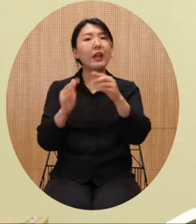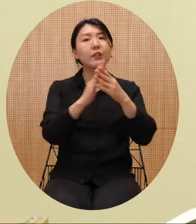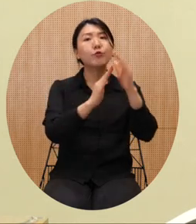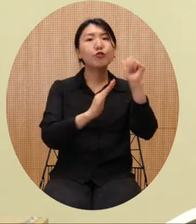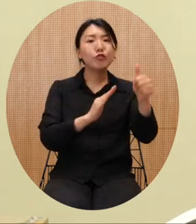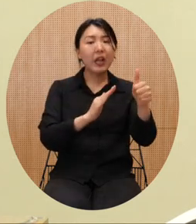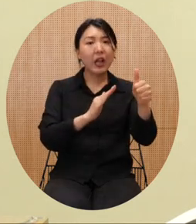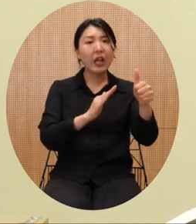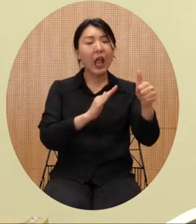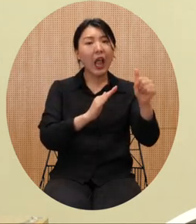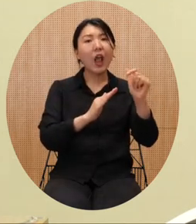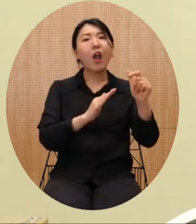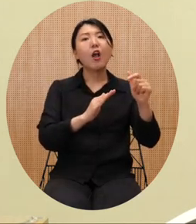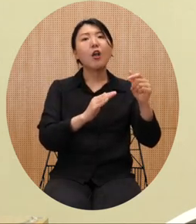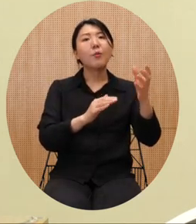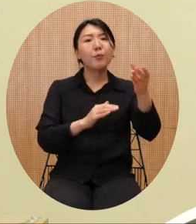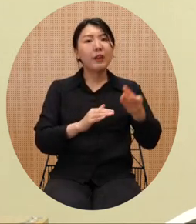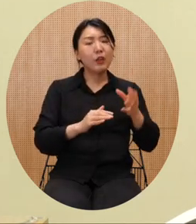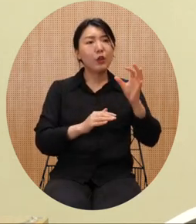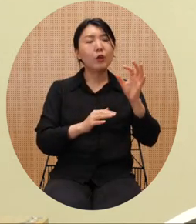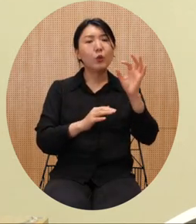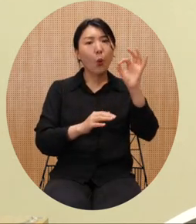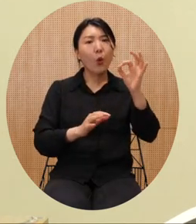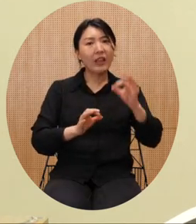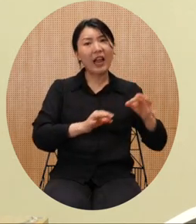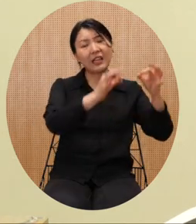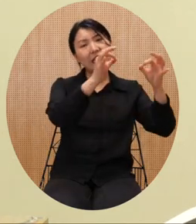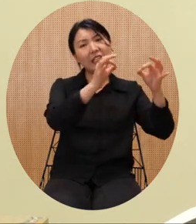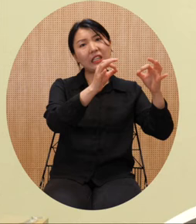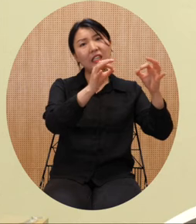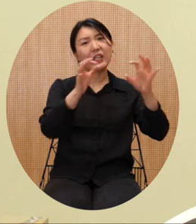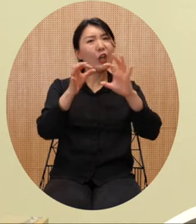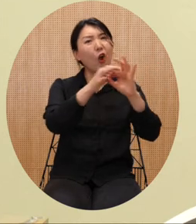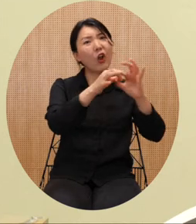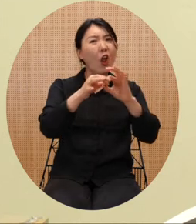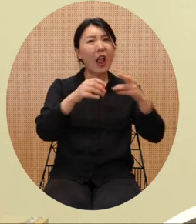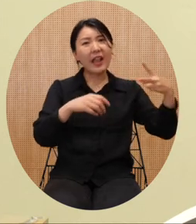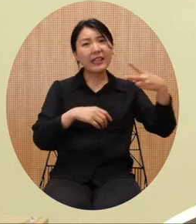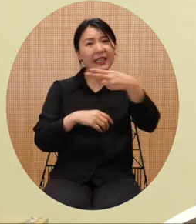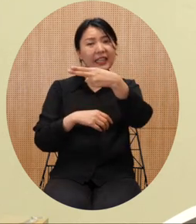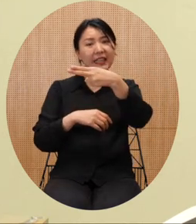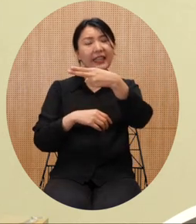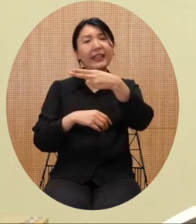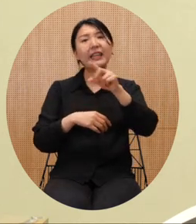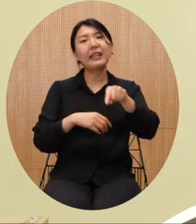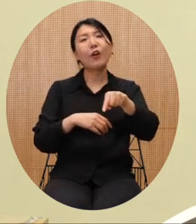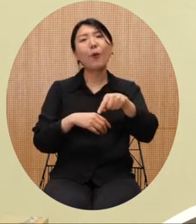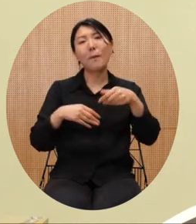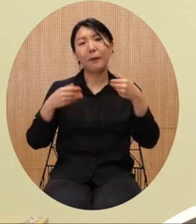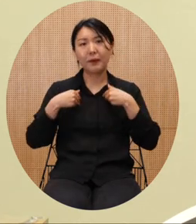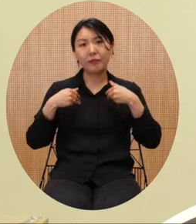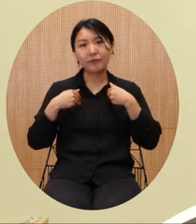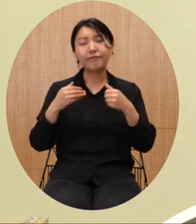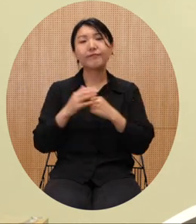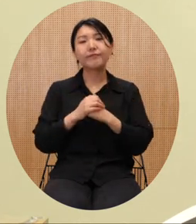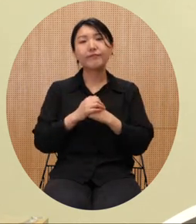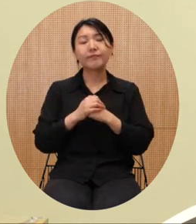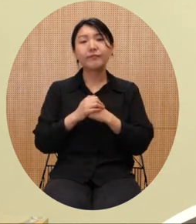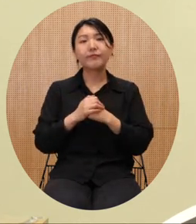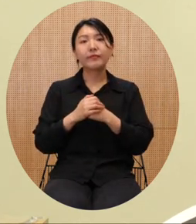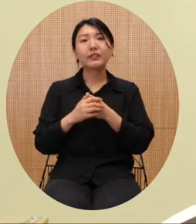집주인한테 임대료 상승으로 이어지지 않도록 이런 연결고리를 차단하는 이런 것이 참 필요합니다. 그래서